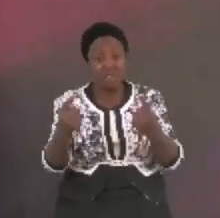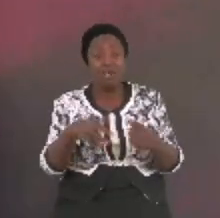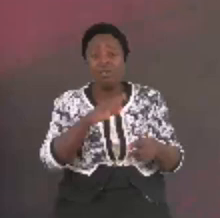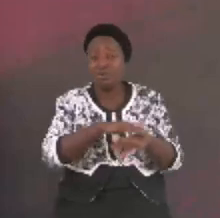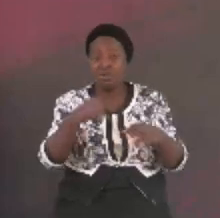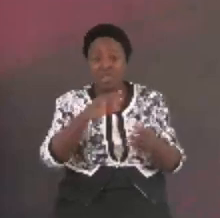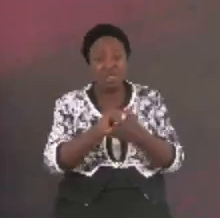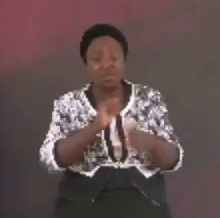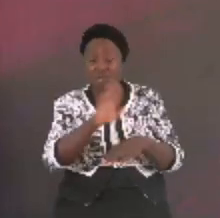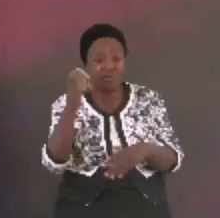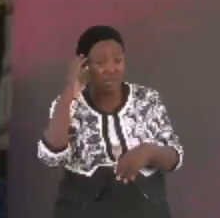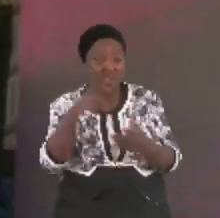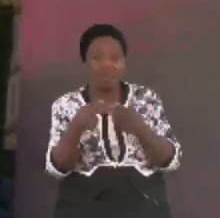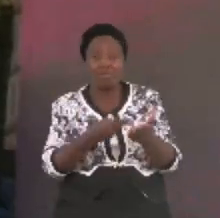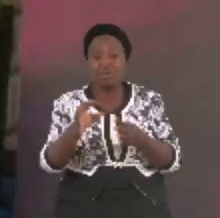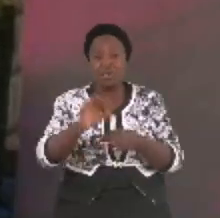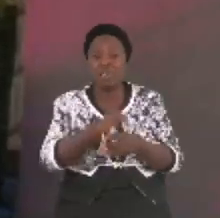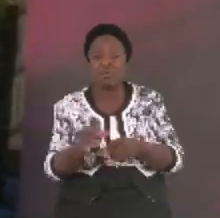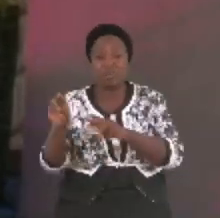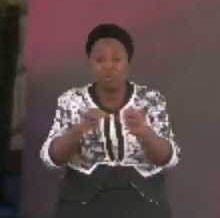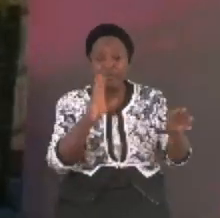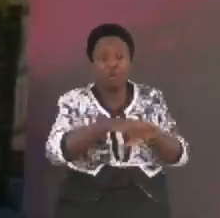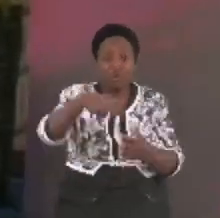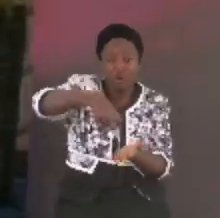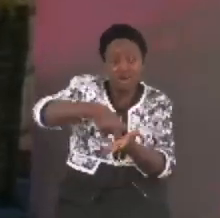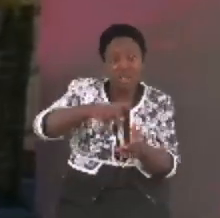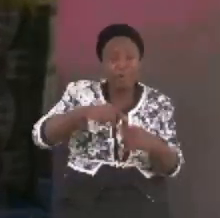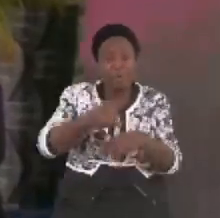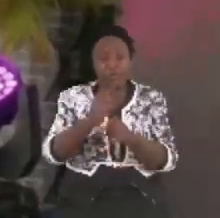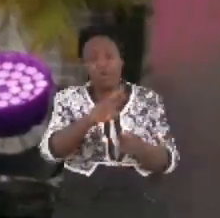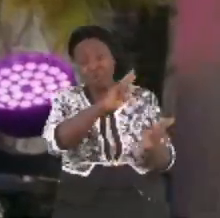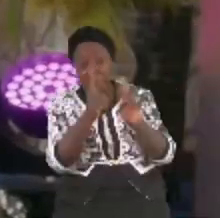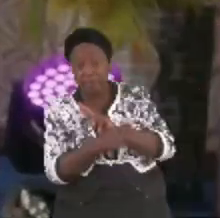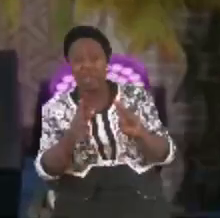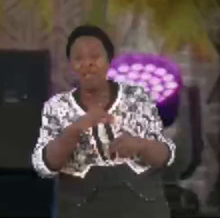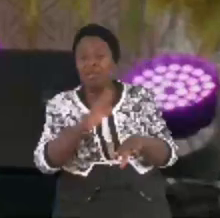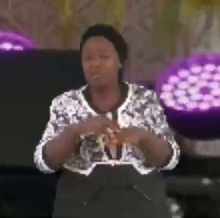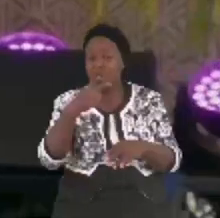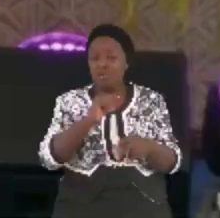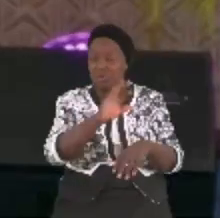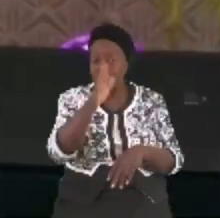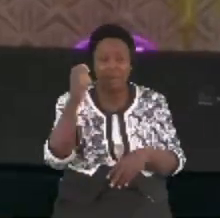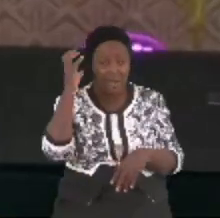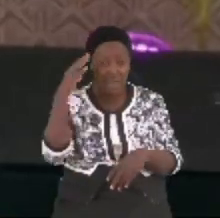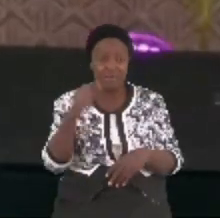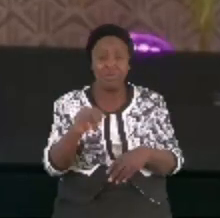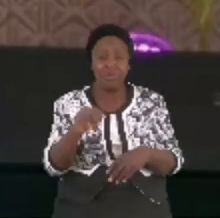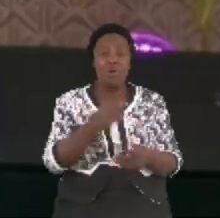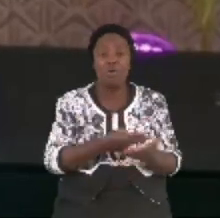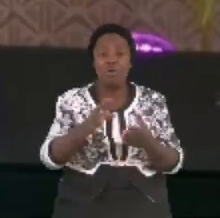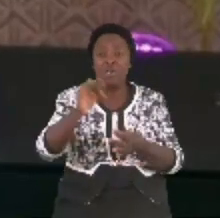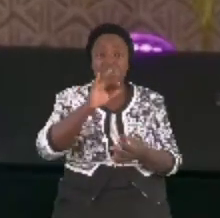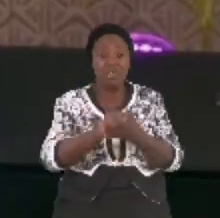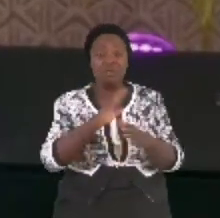vous pousser sur vos genoux et vous amener à vous repentir. Ne dites pas que vous n'avez jamais entendu parler du Saint-Esprit qui rendra témoin à votre